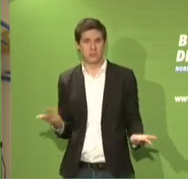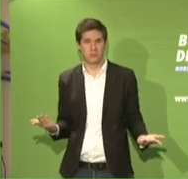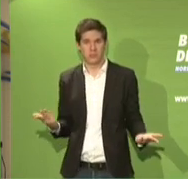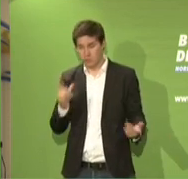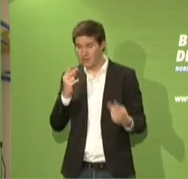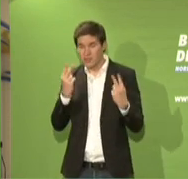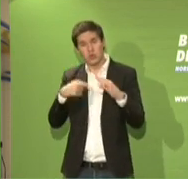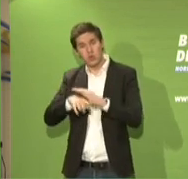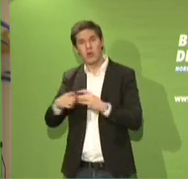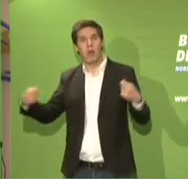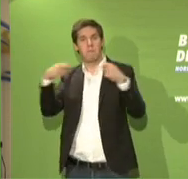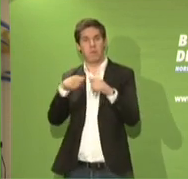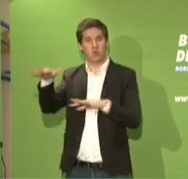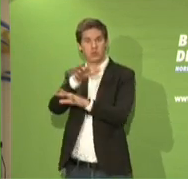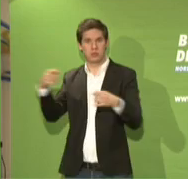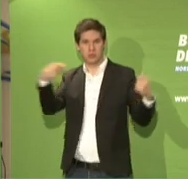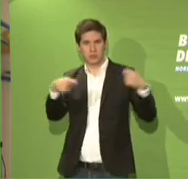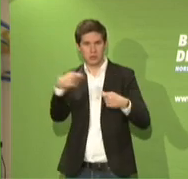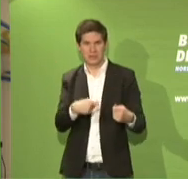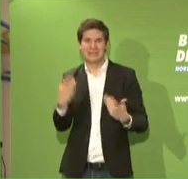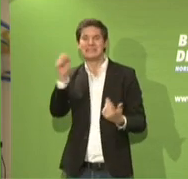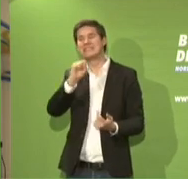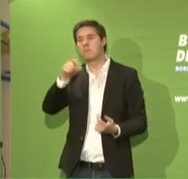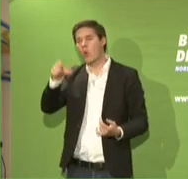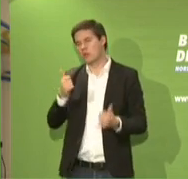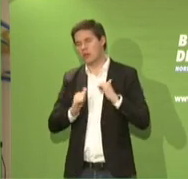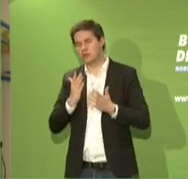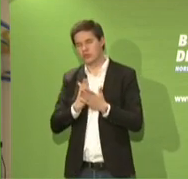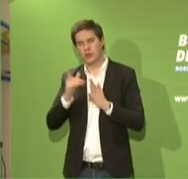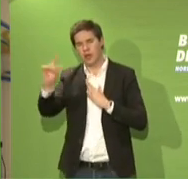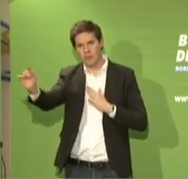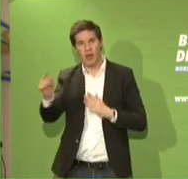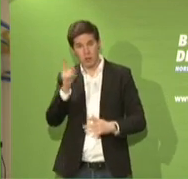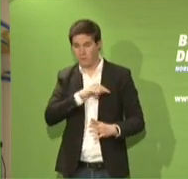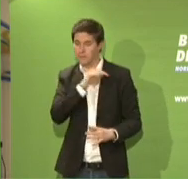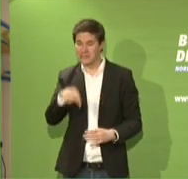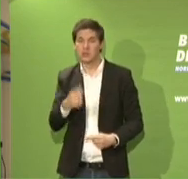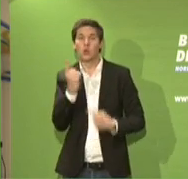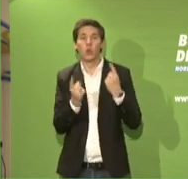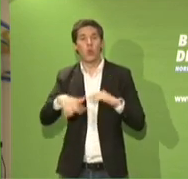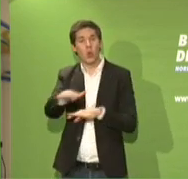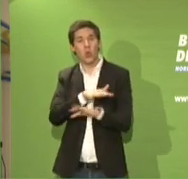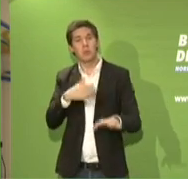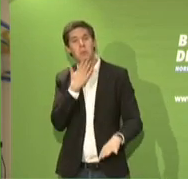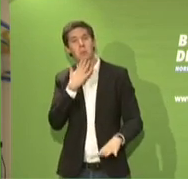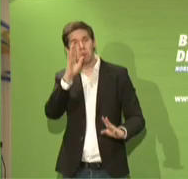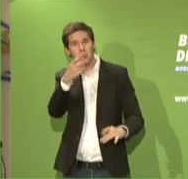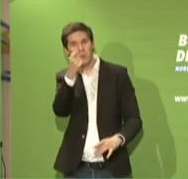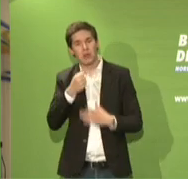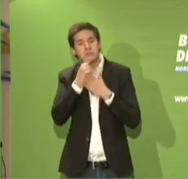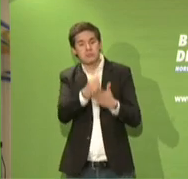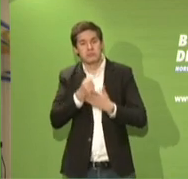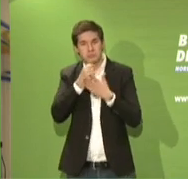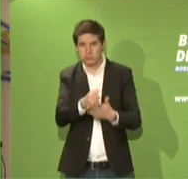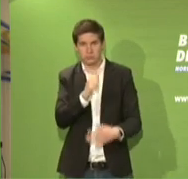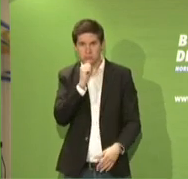dem Bund. Simone ist leider jetzt gerade schon weg, aber auch grün intern war das nicht immer eine Selbstverständlichkeit, dass Nordrhein-Westfalen eben